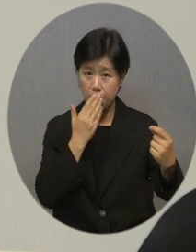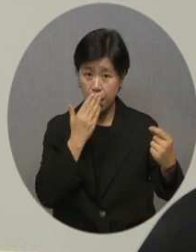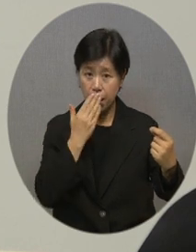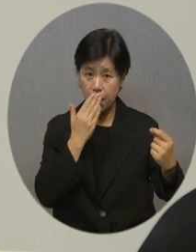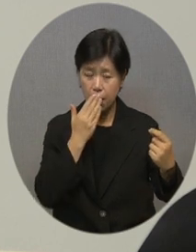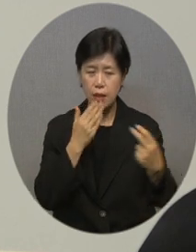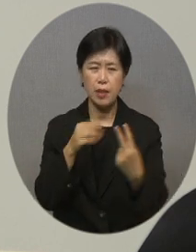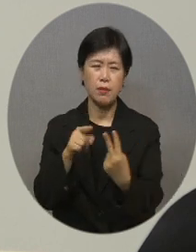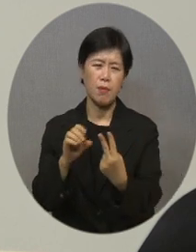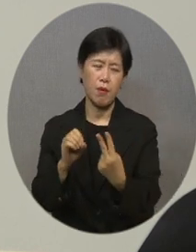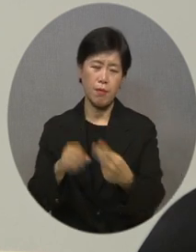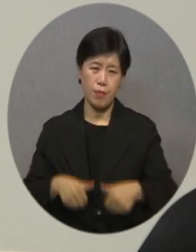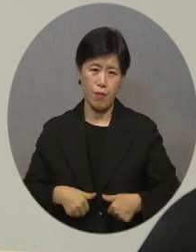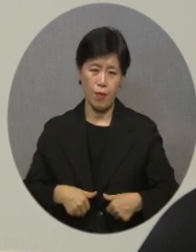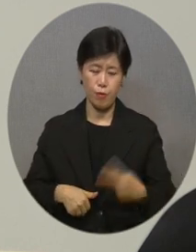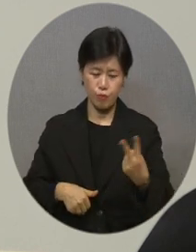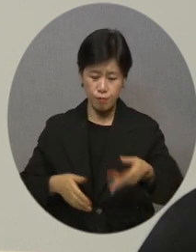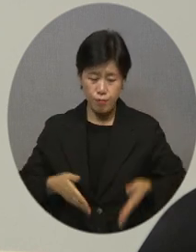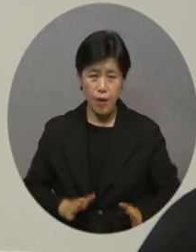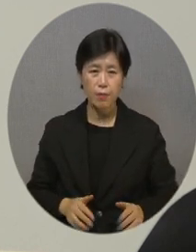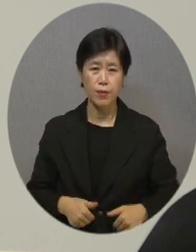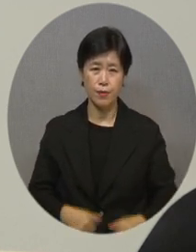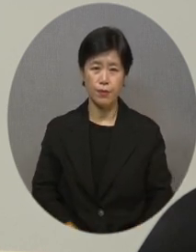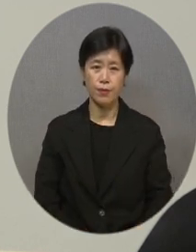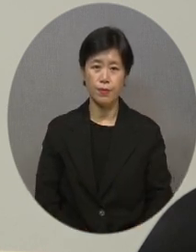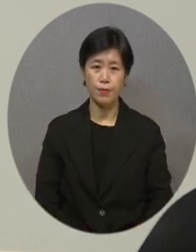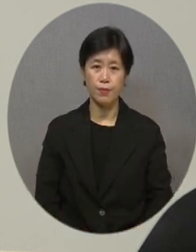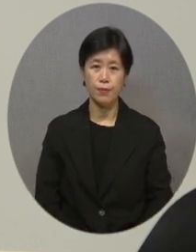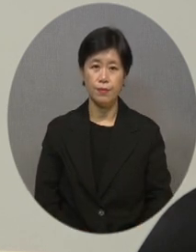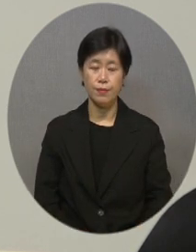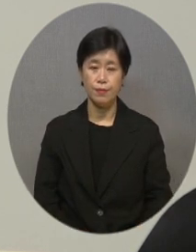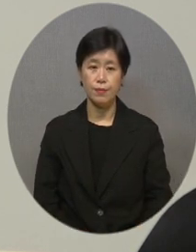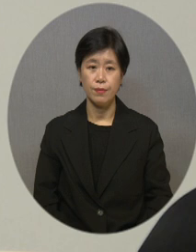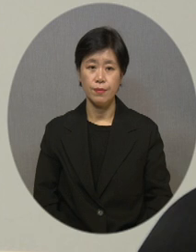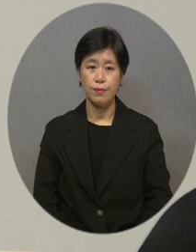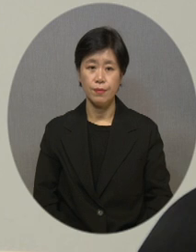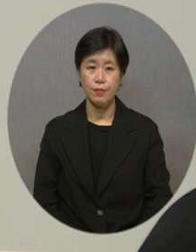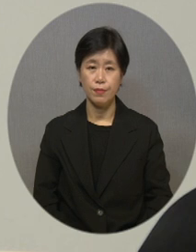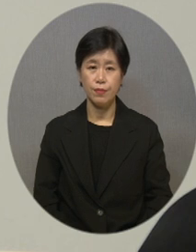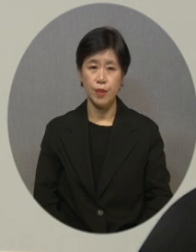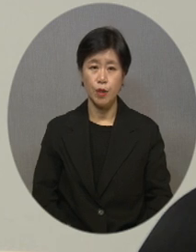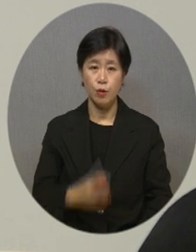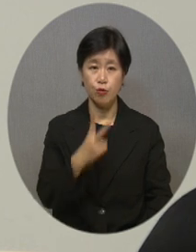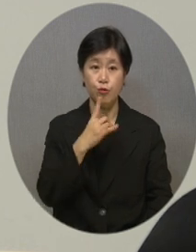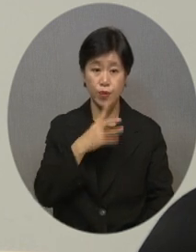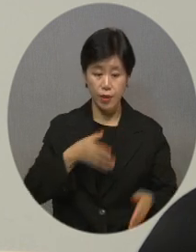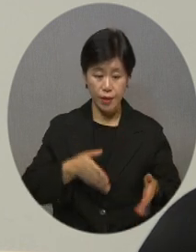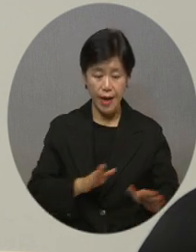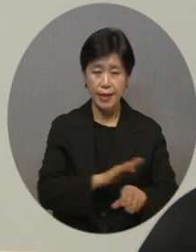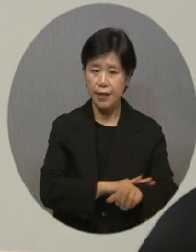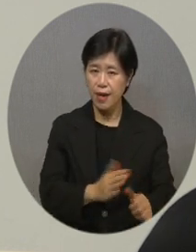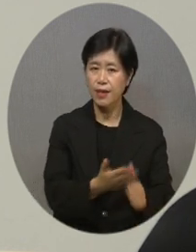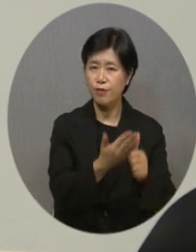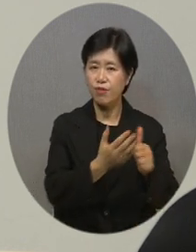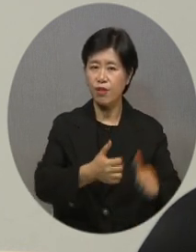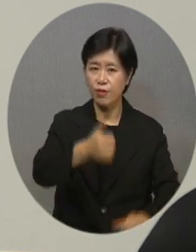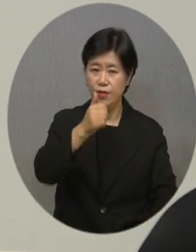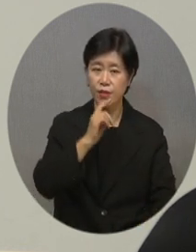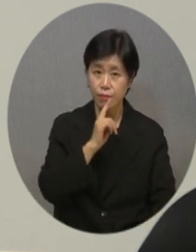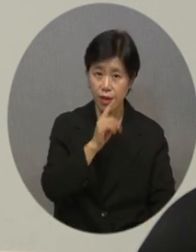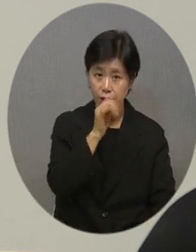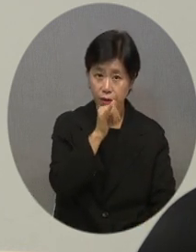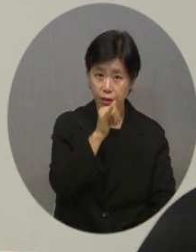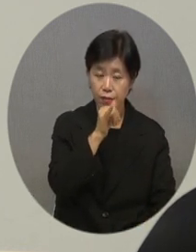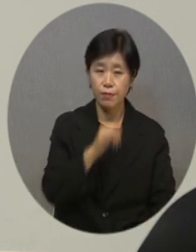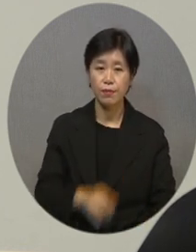인전도 올라갔다가 2차 절벽을 맞게 돼 있습니다. 예. 이때는 인구 억제 정책, 둘 만나 자기 일자 하나만 더 좋다는 얘기가 됐었고요. 이때는